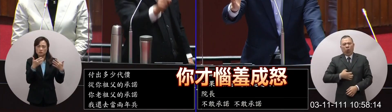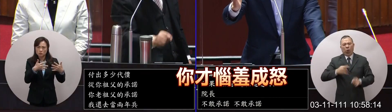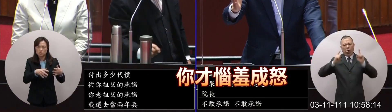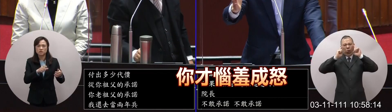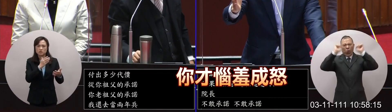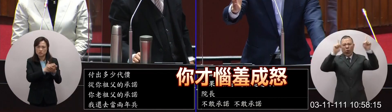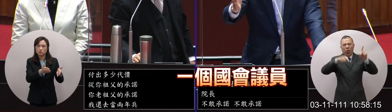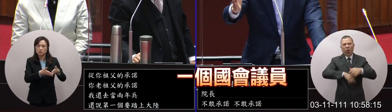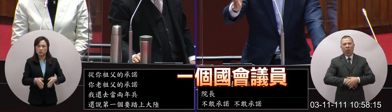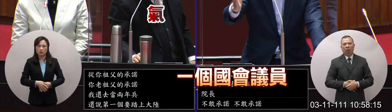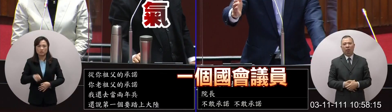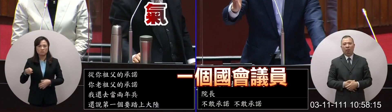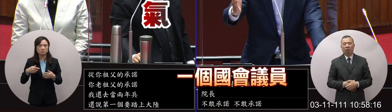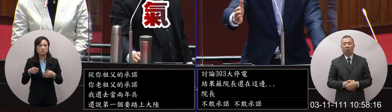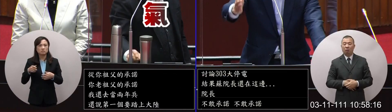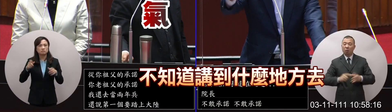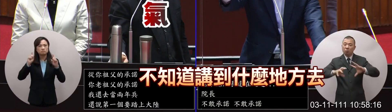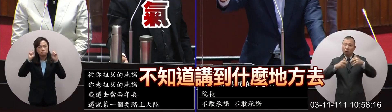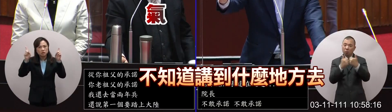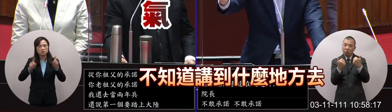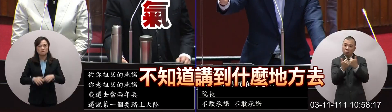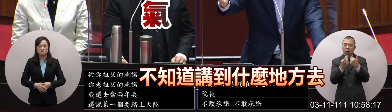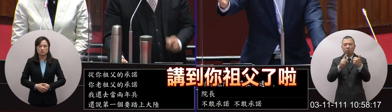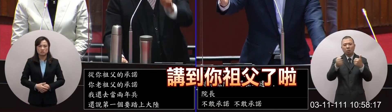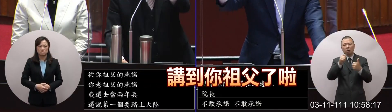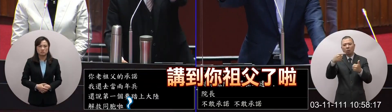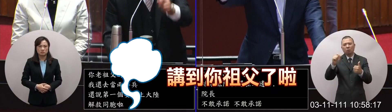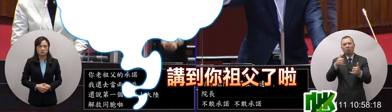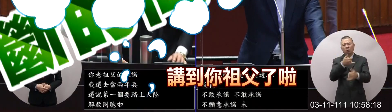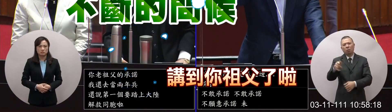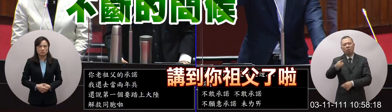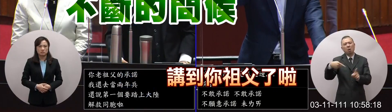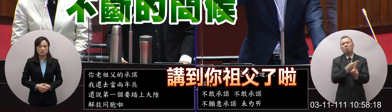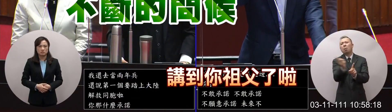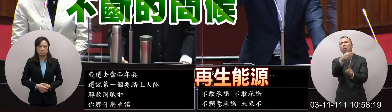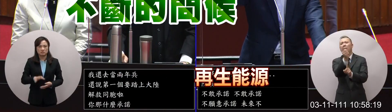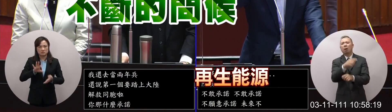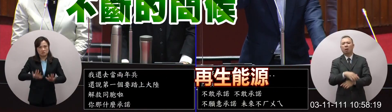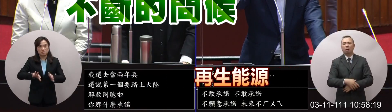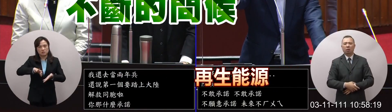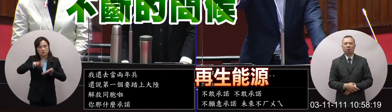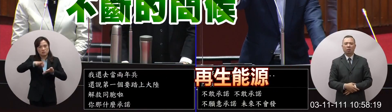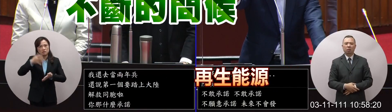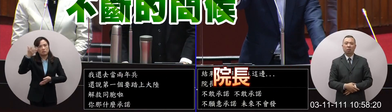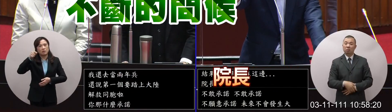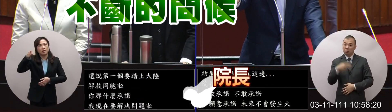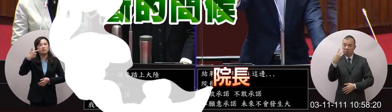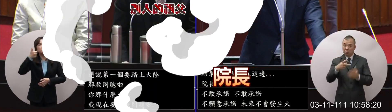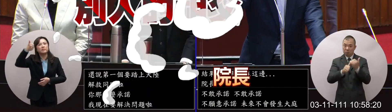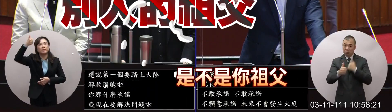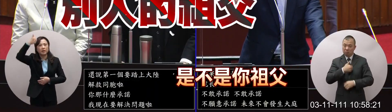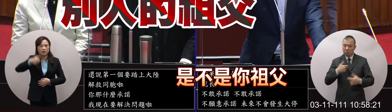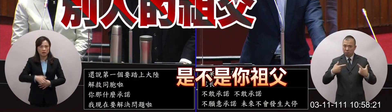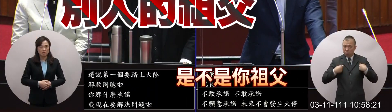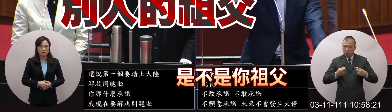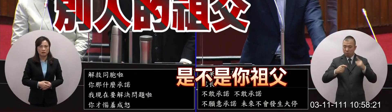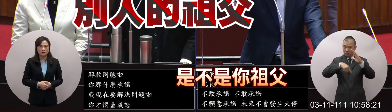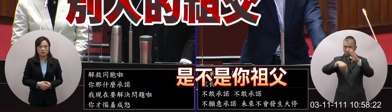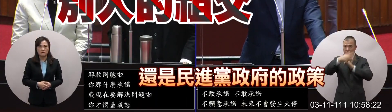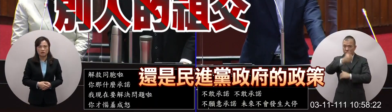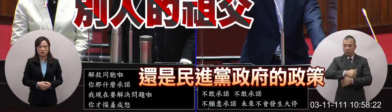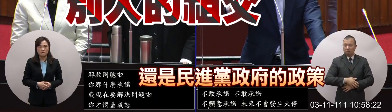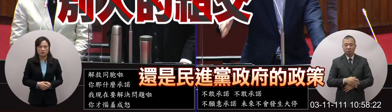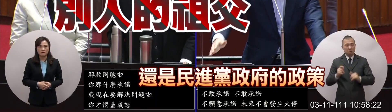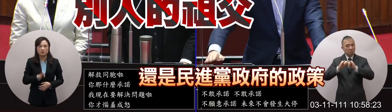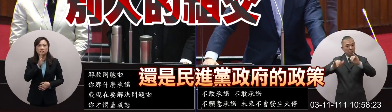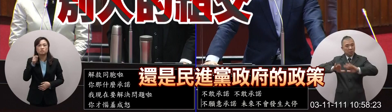对恼羞成怒， 不知道讲到什么地方去， 讲到你祖父了啦。 再生能源院长。 是不是你 是民进